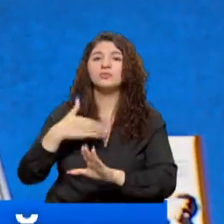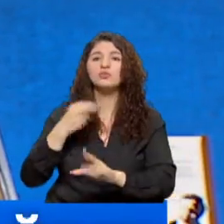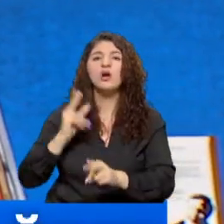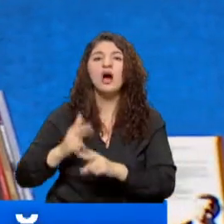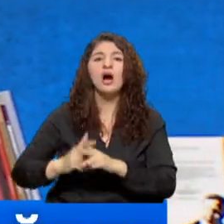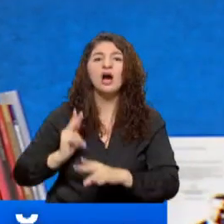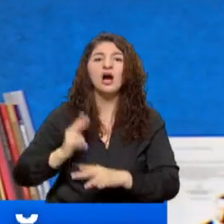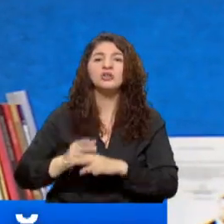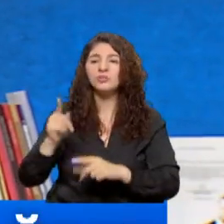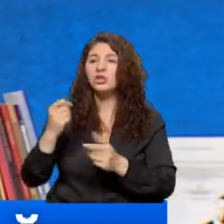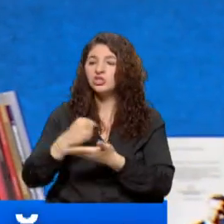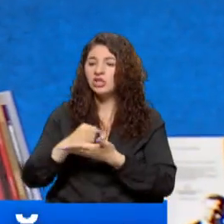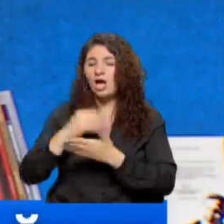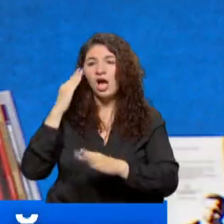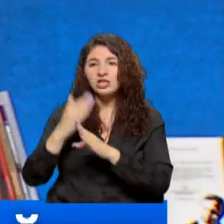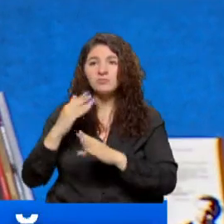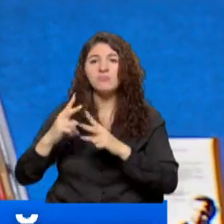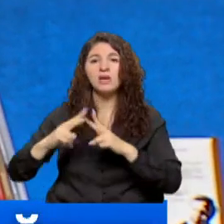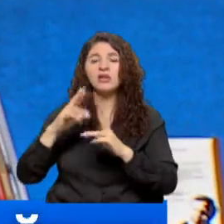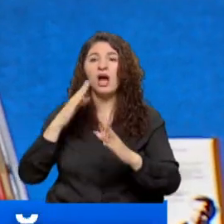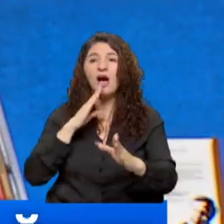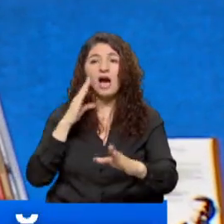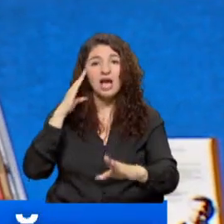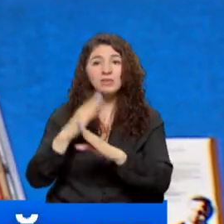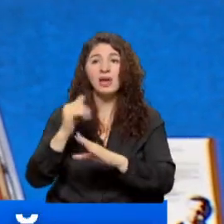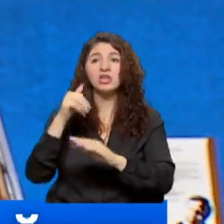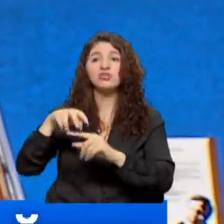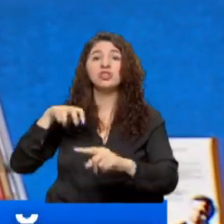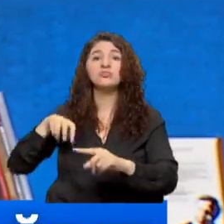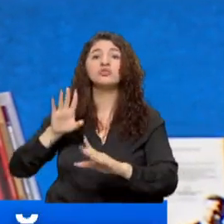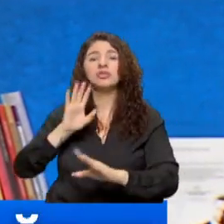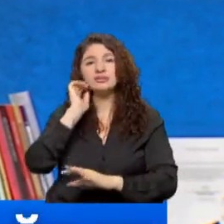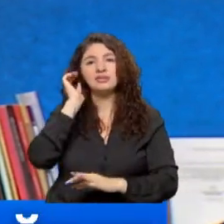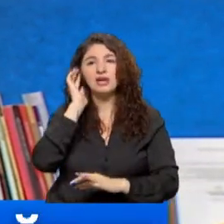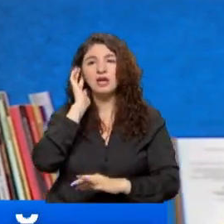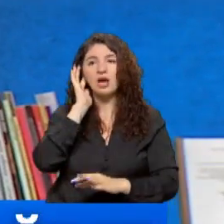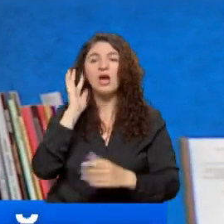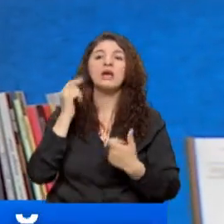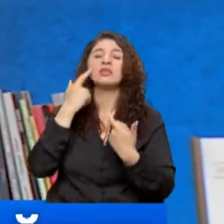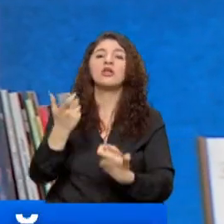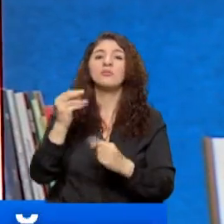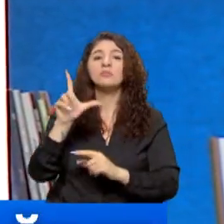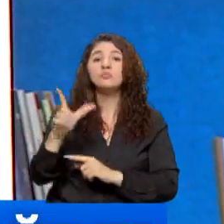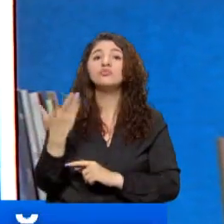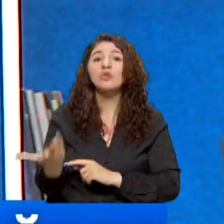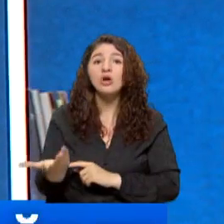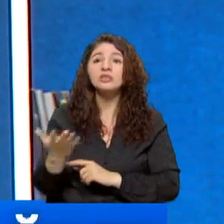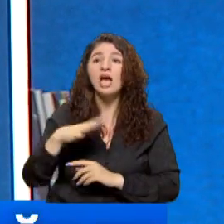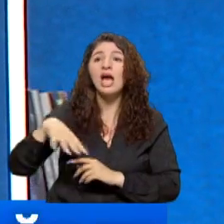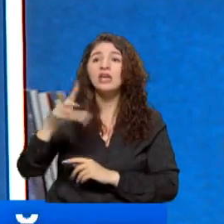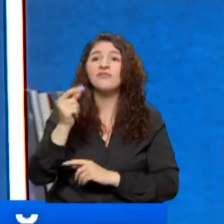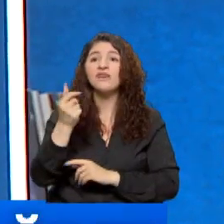bizim çok acilen bu yeşil mutabakat ve bu Paris Antlaşması'na değer geri çekilmeye ceksek önlem almamız lazım yoksa hakikaten